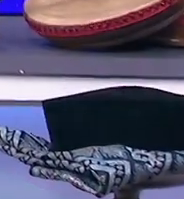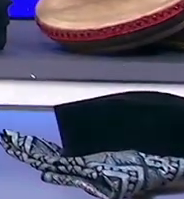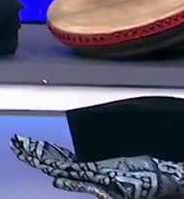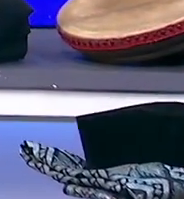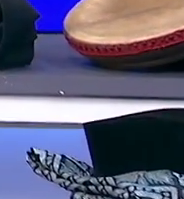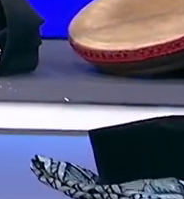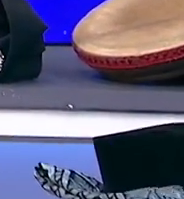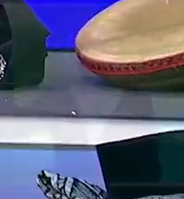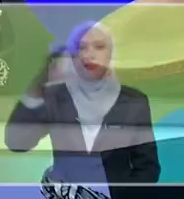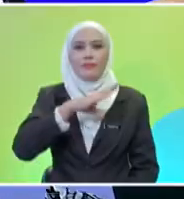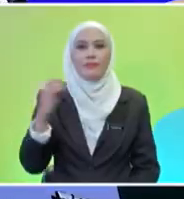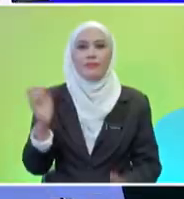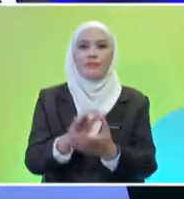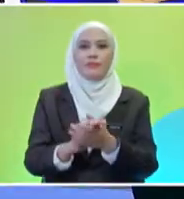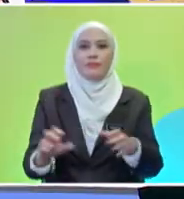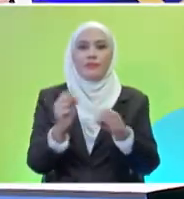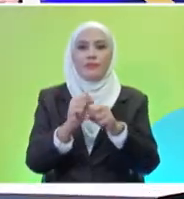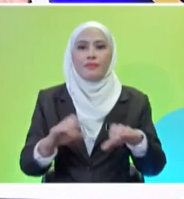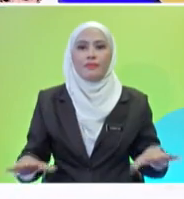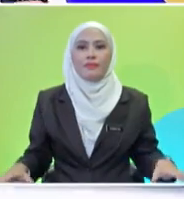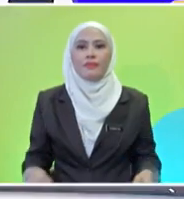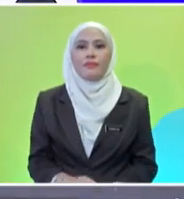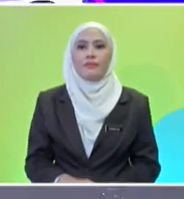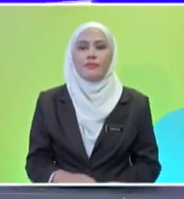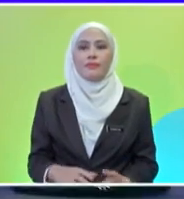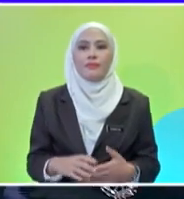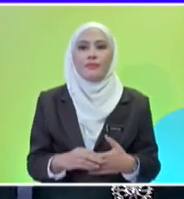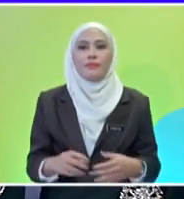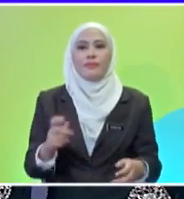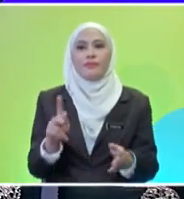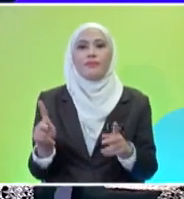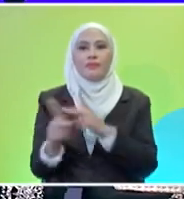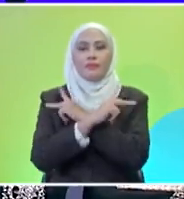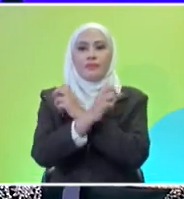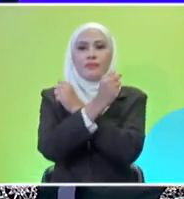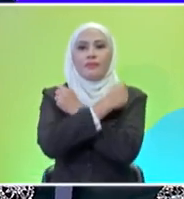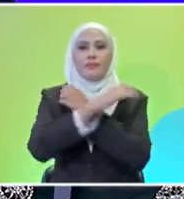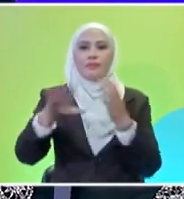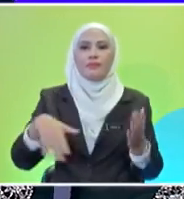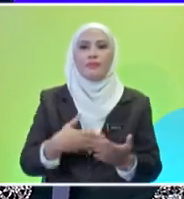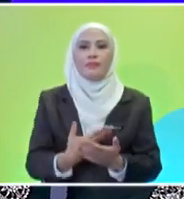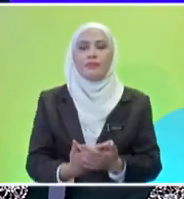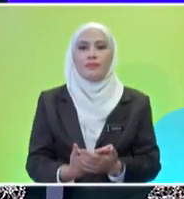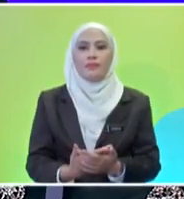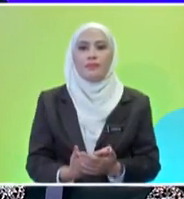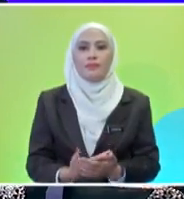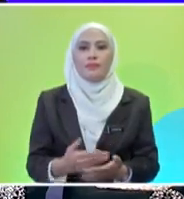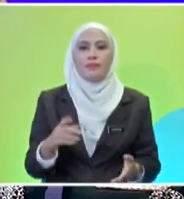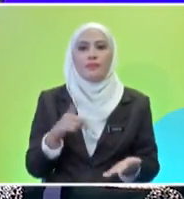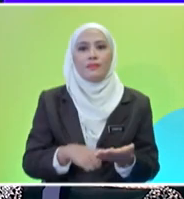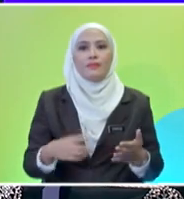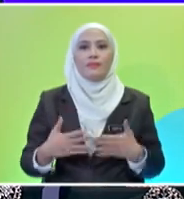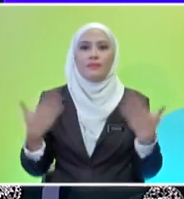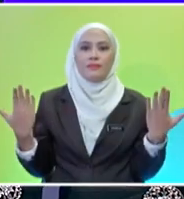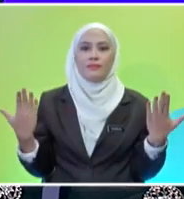Assalamualaikum salam sejahtera muhibah salam perpaduan salam kasih sayang kepada semua yang sudah menonton di TV KPM apa kabar Sehat